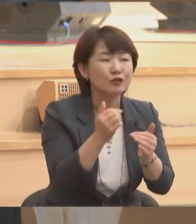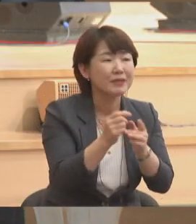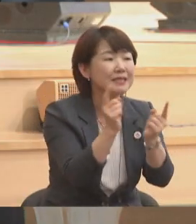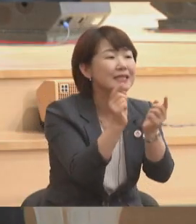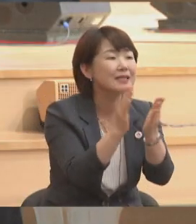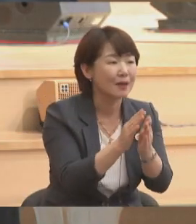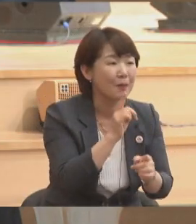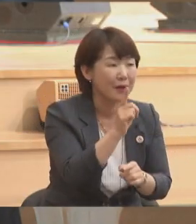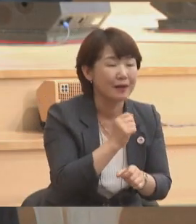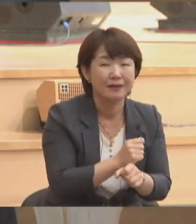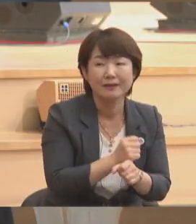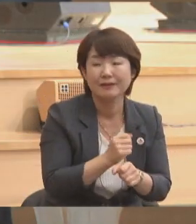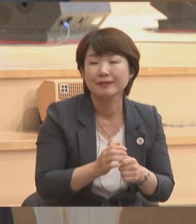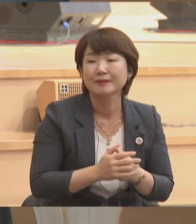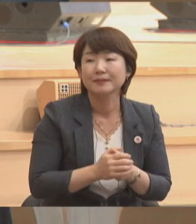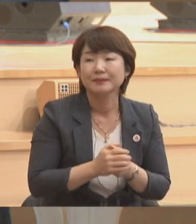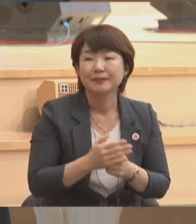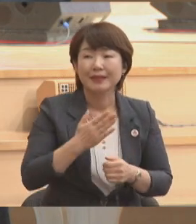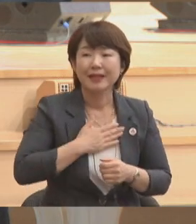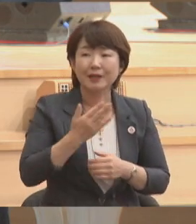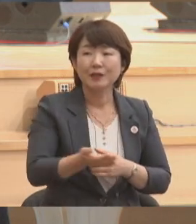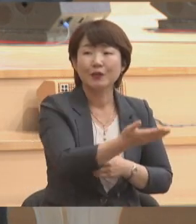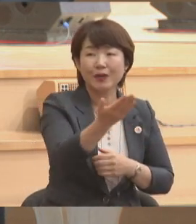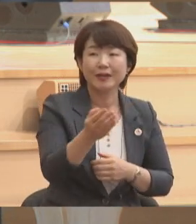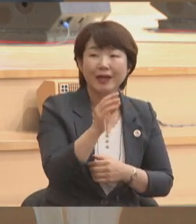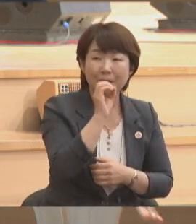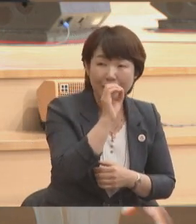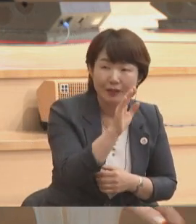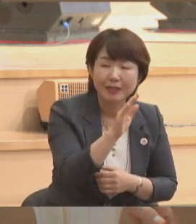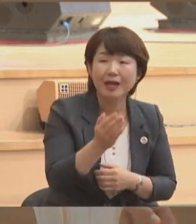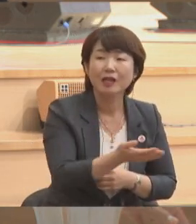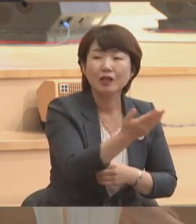또 들어볼까요? 시작. 나는 너희에게